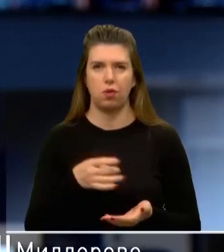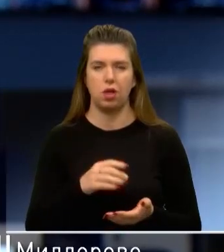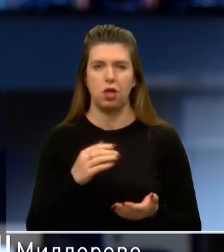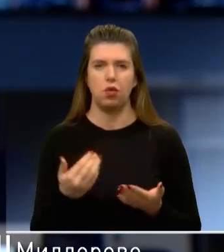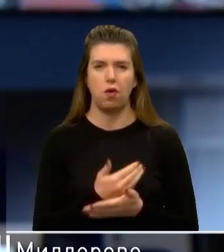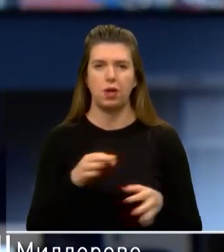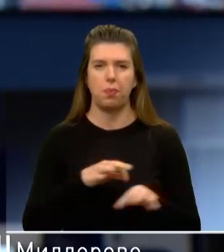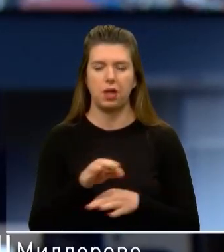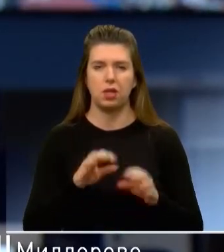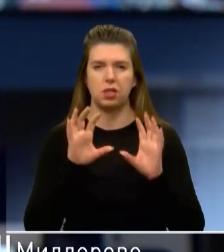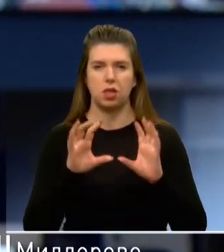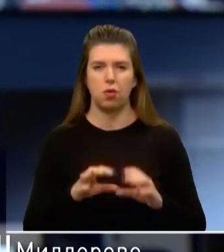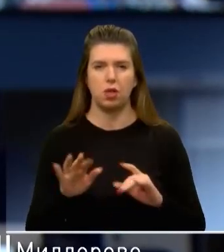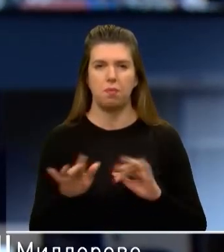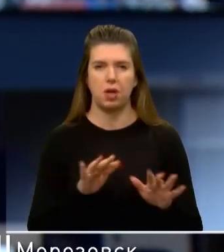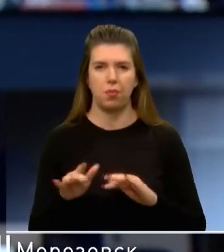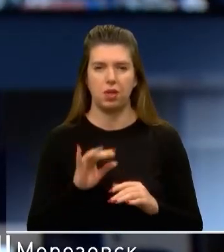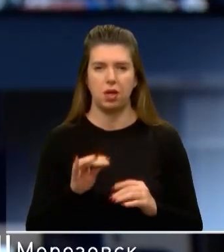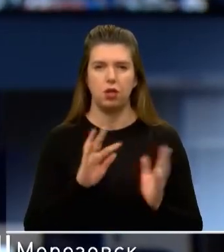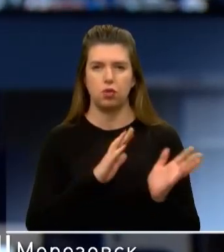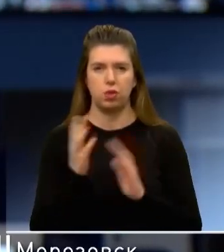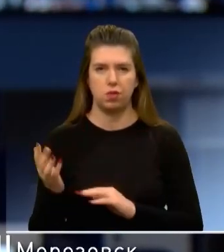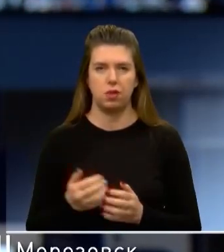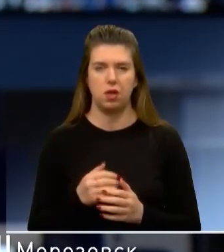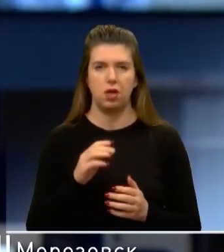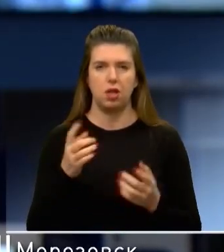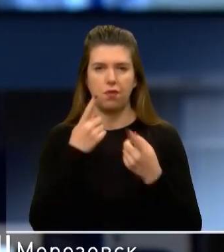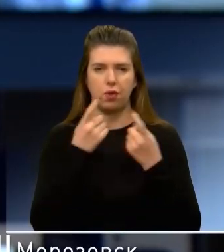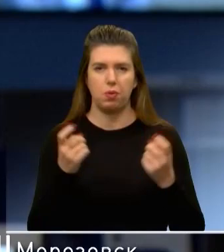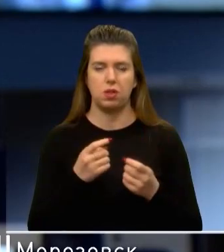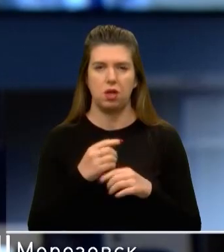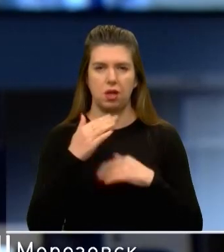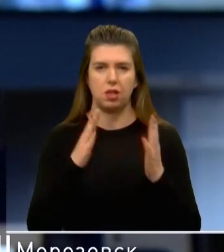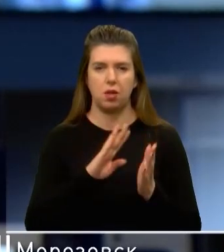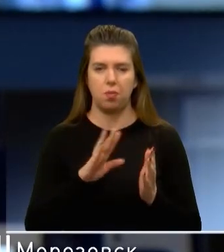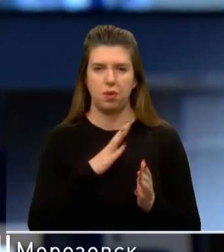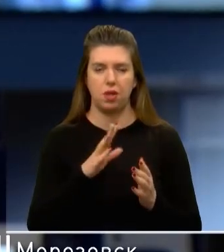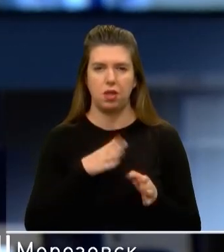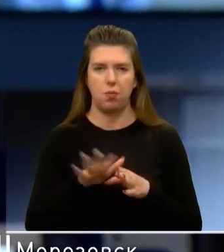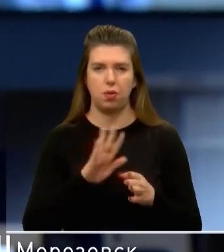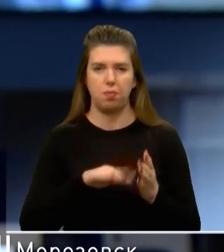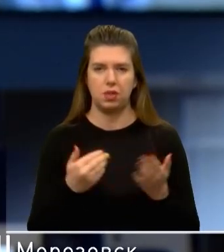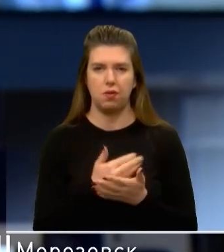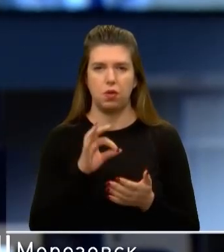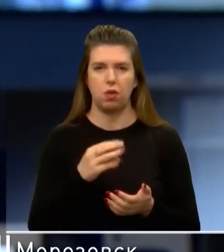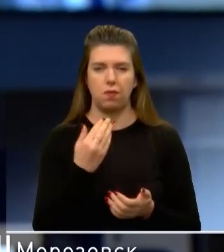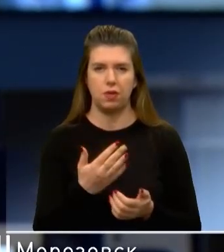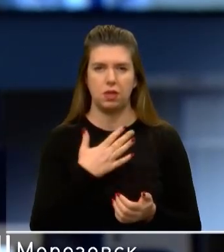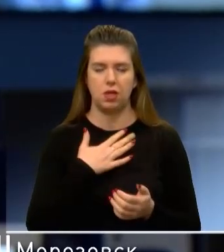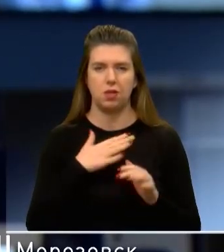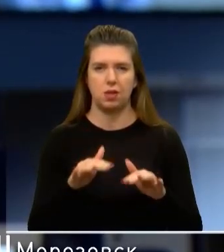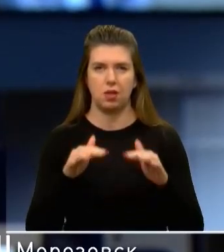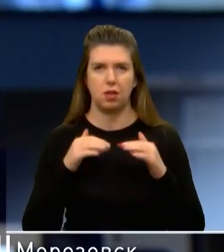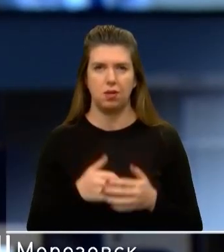новых проектах законах мероприятиях и происшествиях но информационная картина была бы не полно без новостей от вас наших